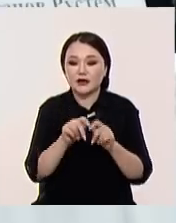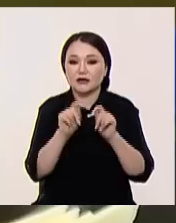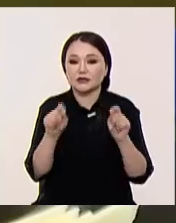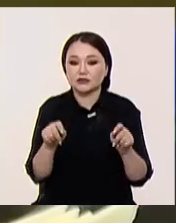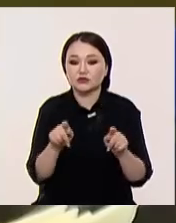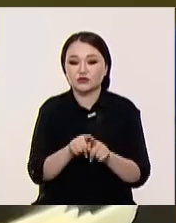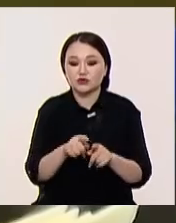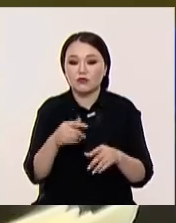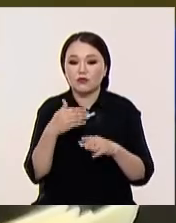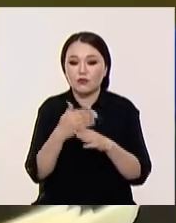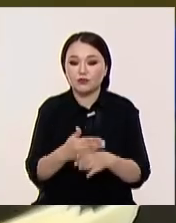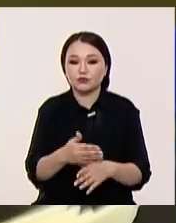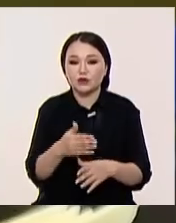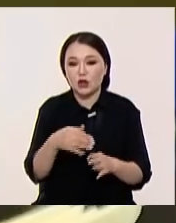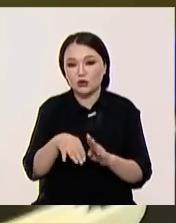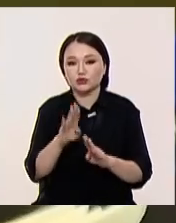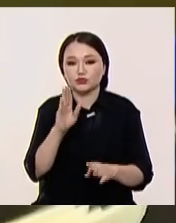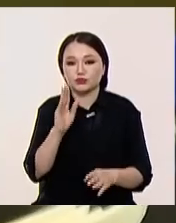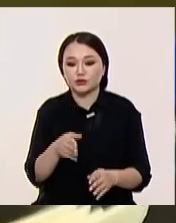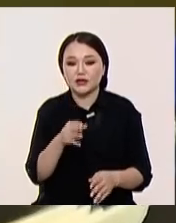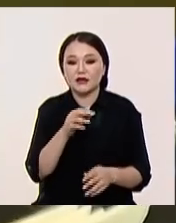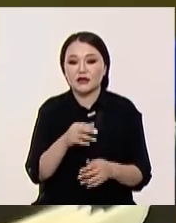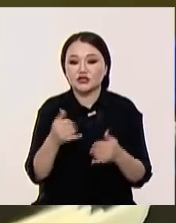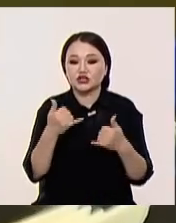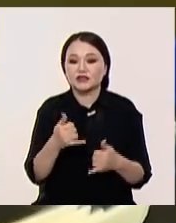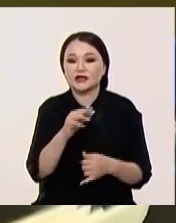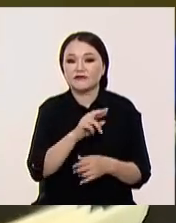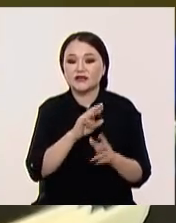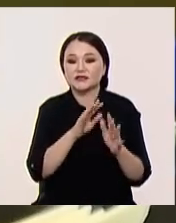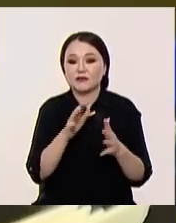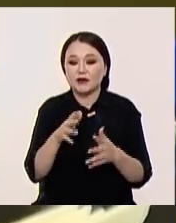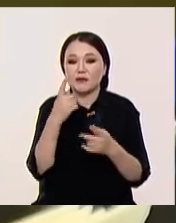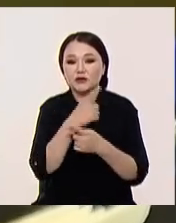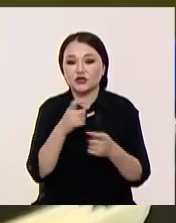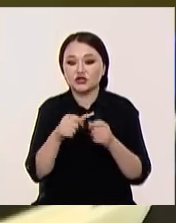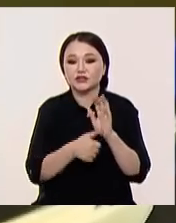бермек. Вот как раз январские события и послание президента